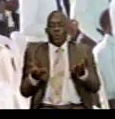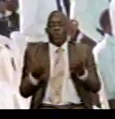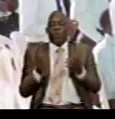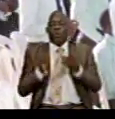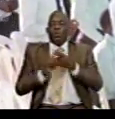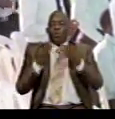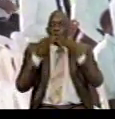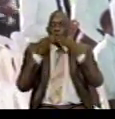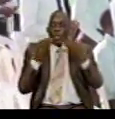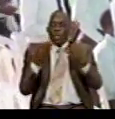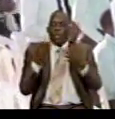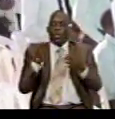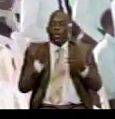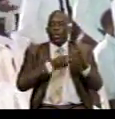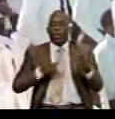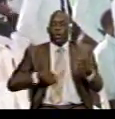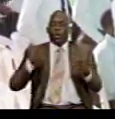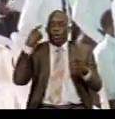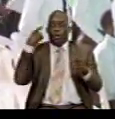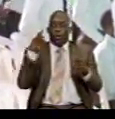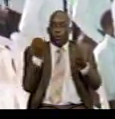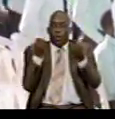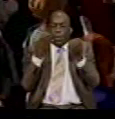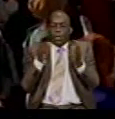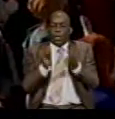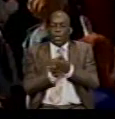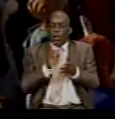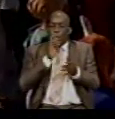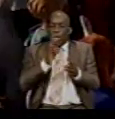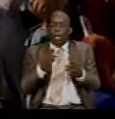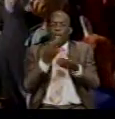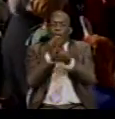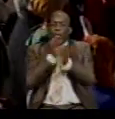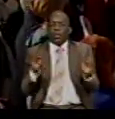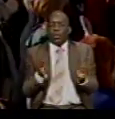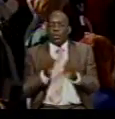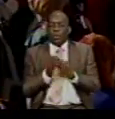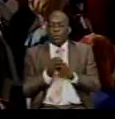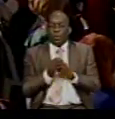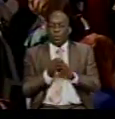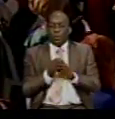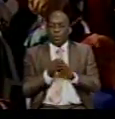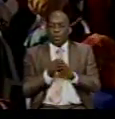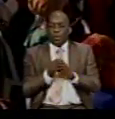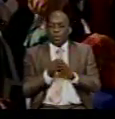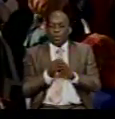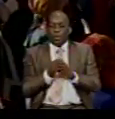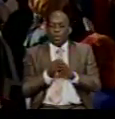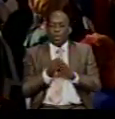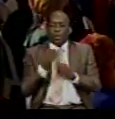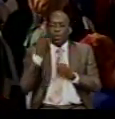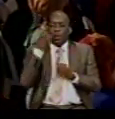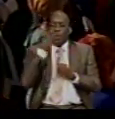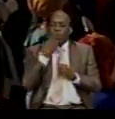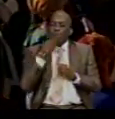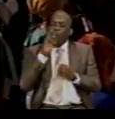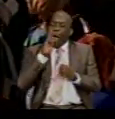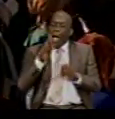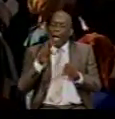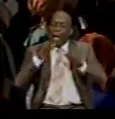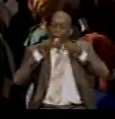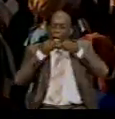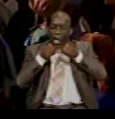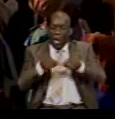voulons remercier le Seigneur pour plusieurs qui ont été sauvés. Depuis que la croisade a commencé. And who are abiding. Et ceux